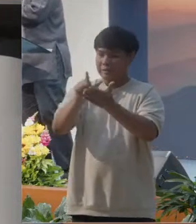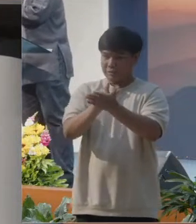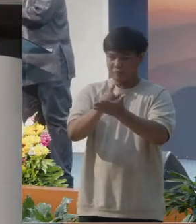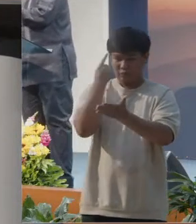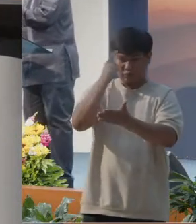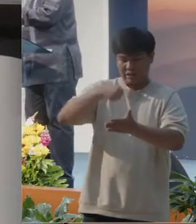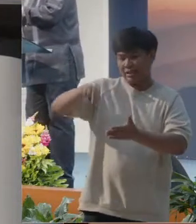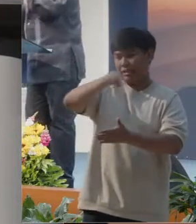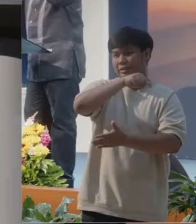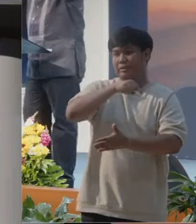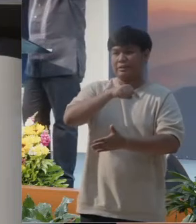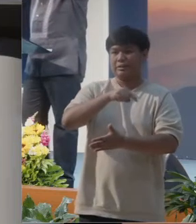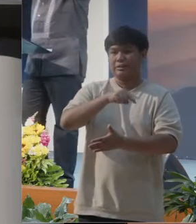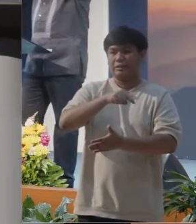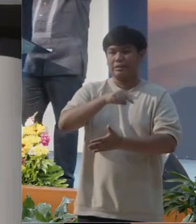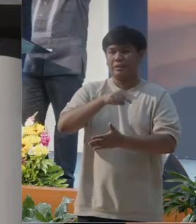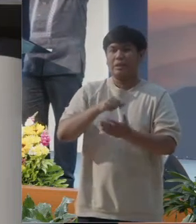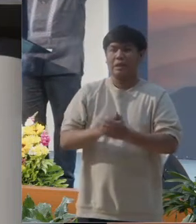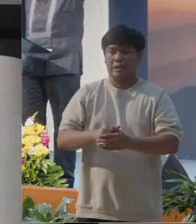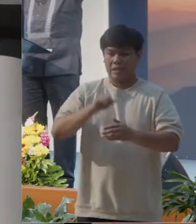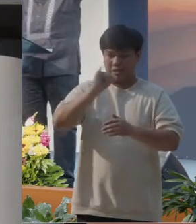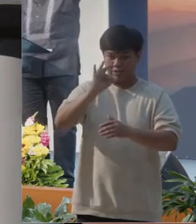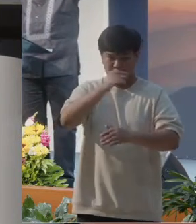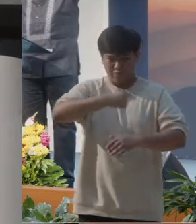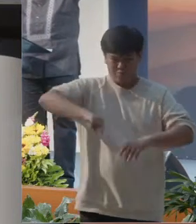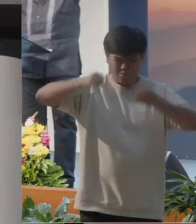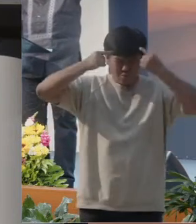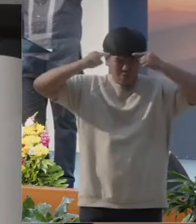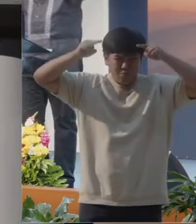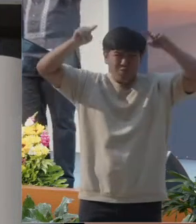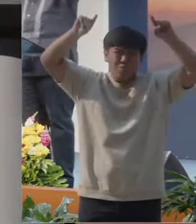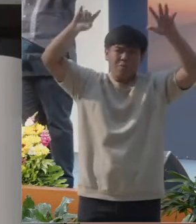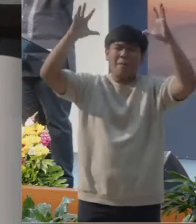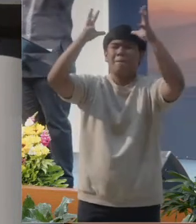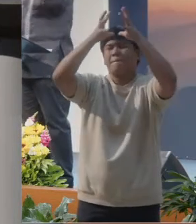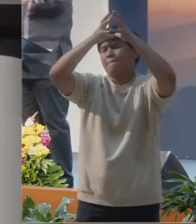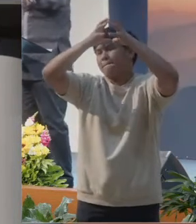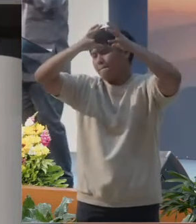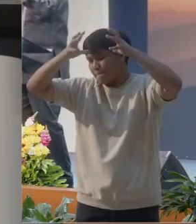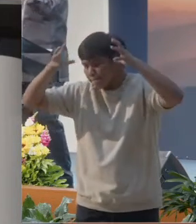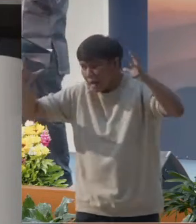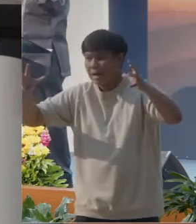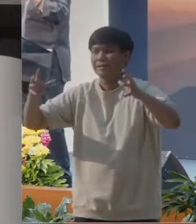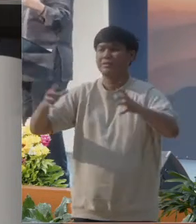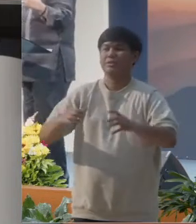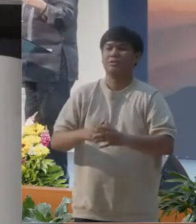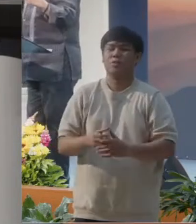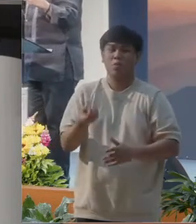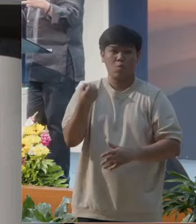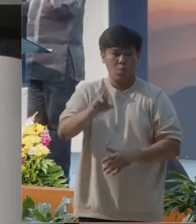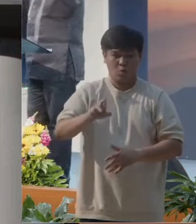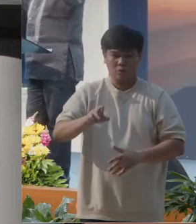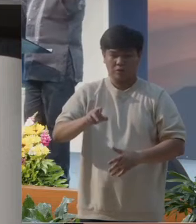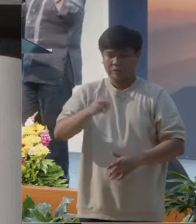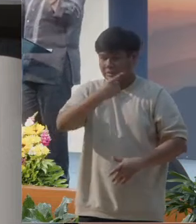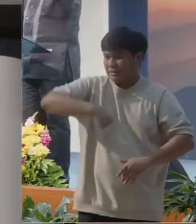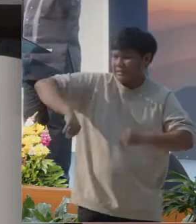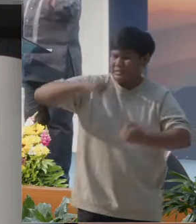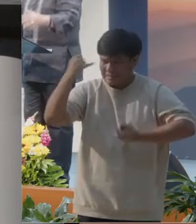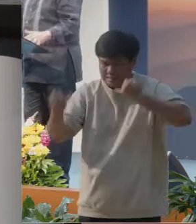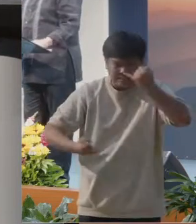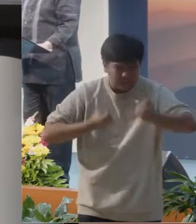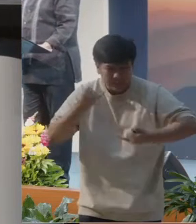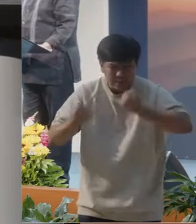Kadalasan, sa rurok ng tagumpay, sa rurok ng kasiyahan, dahil sa ginawa